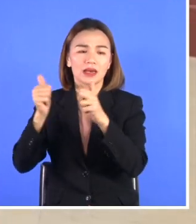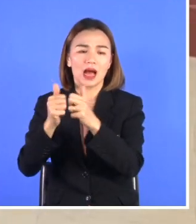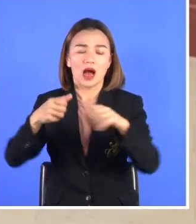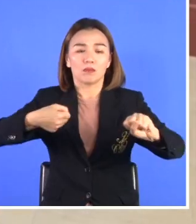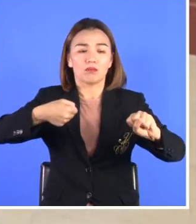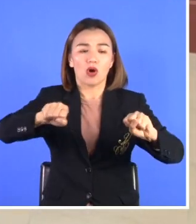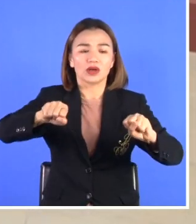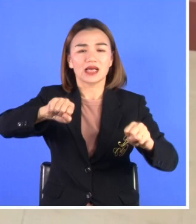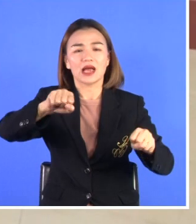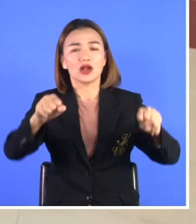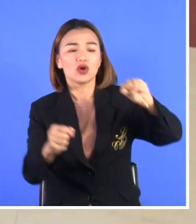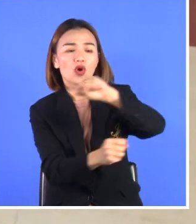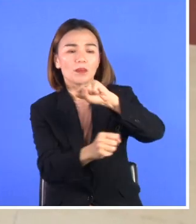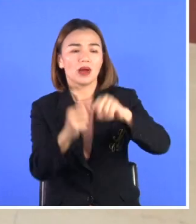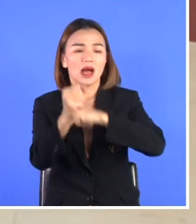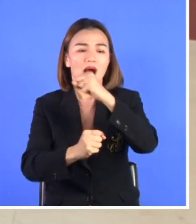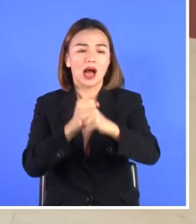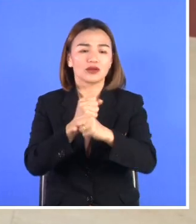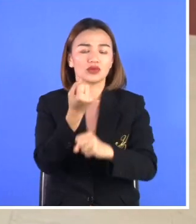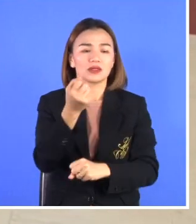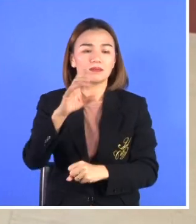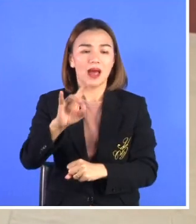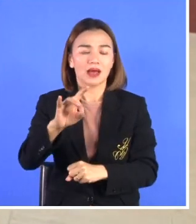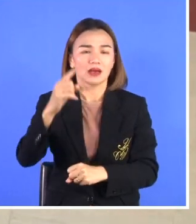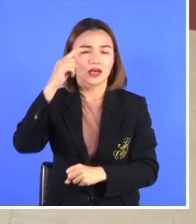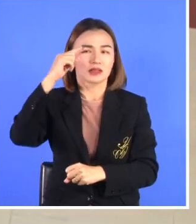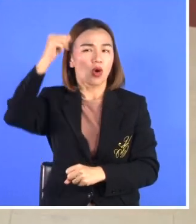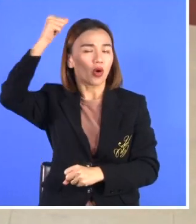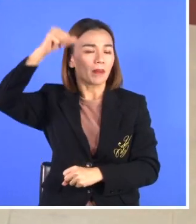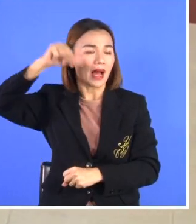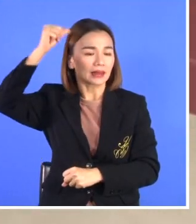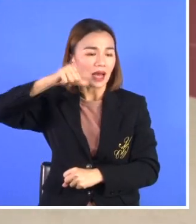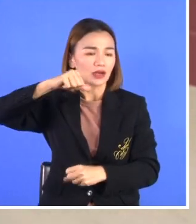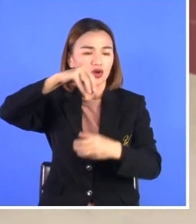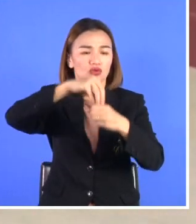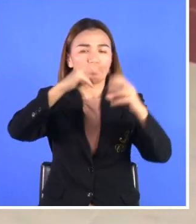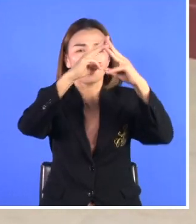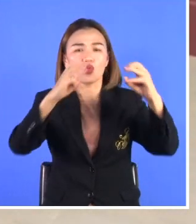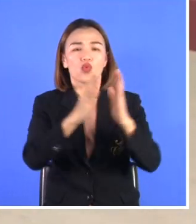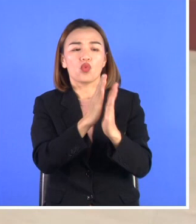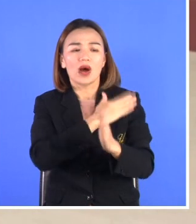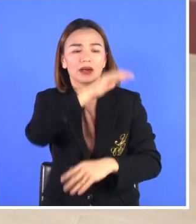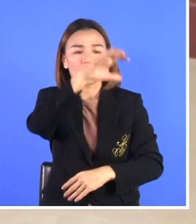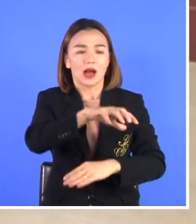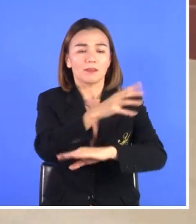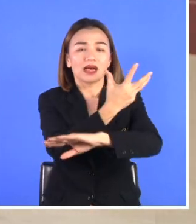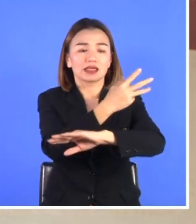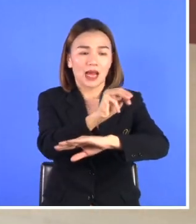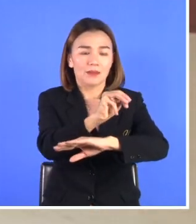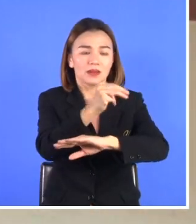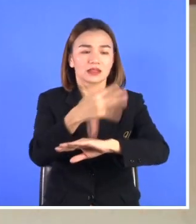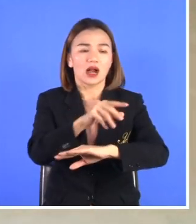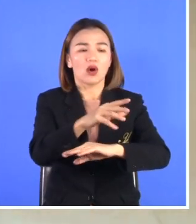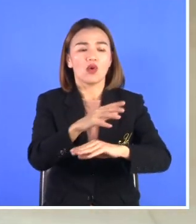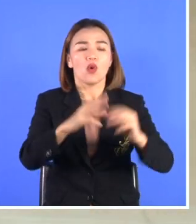ค์นี่ล้มตอนอายุ18ปีต้องผ่าตัดสมองก่อนหน้านี้จำวัดอยู่ที่แห่งหนึ่งของจังหวัดมหาสารคามและก็หนีออกมาจากวัด